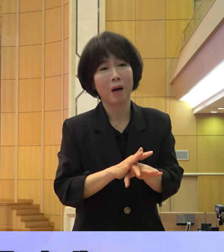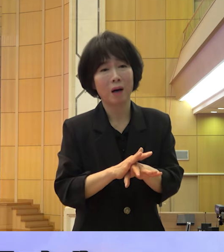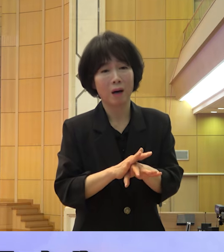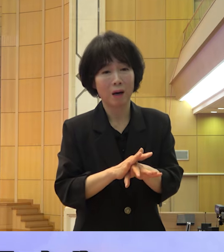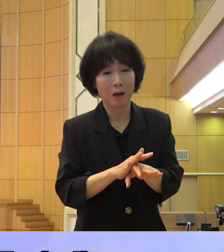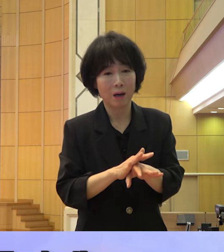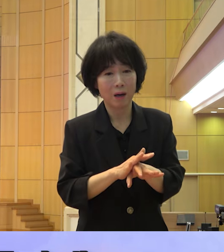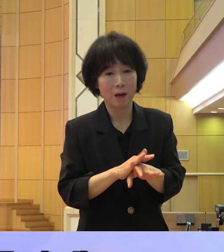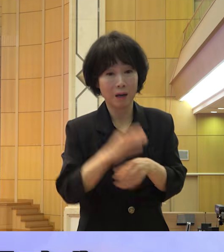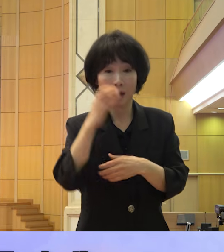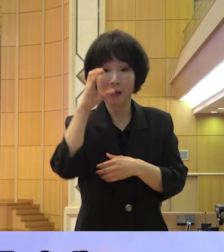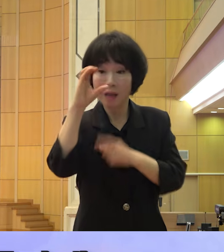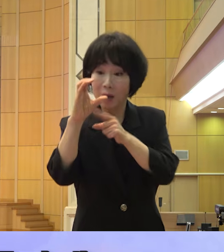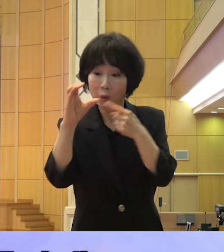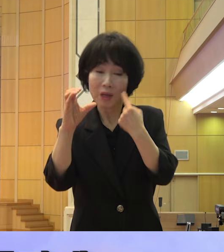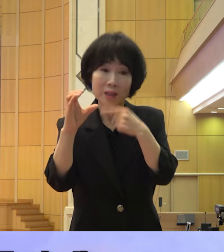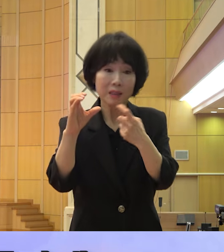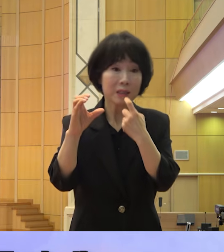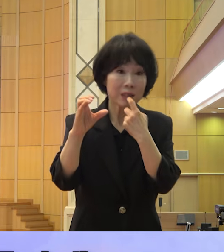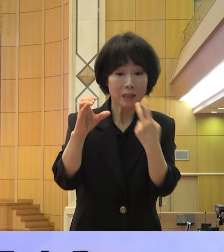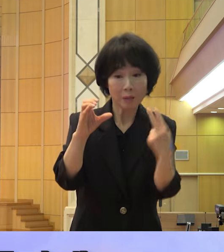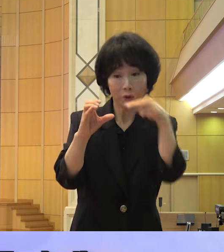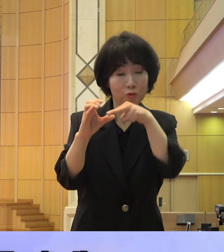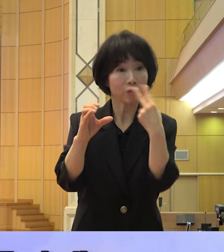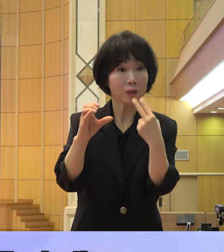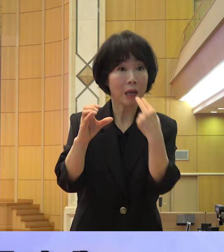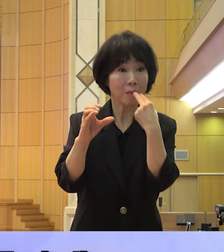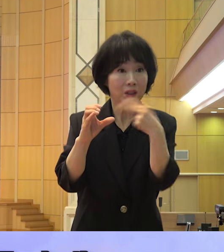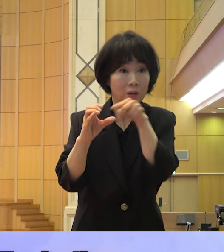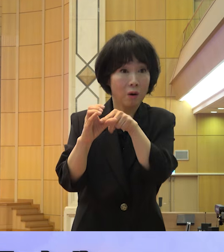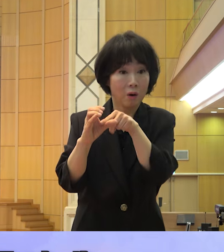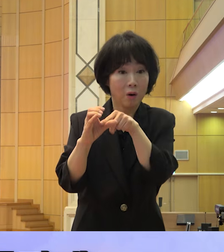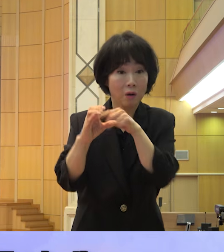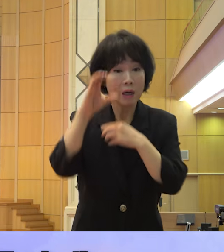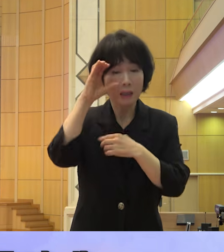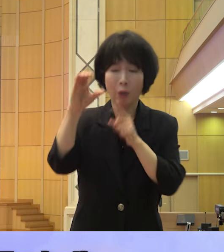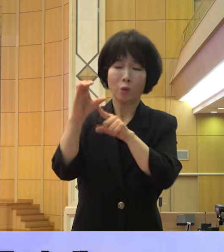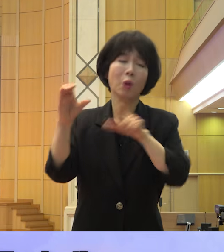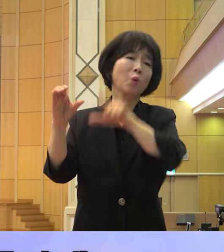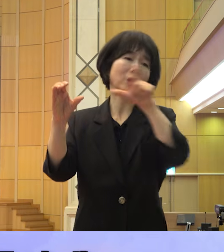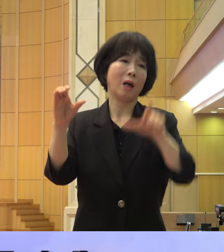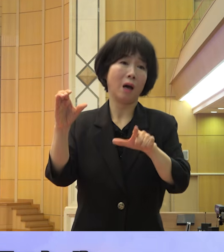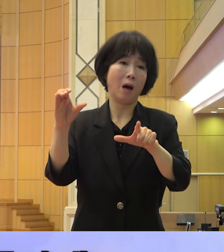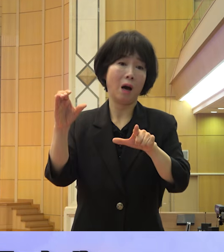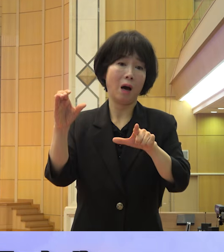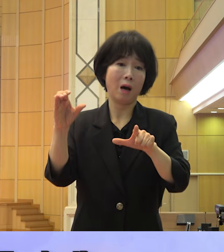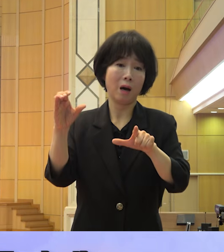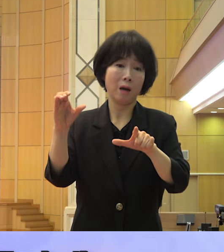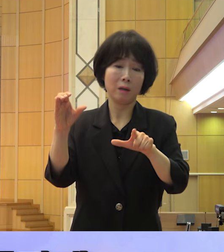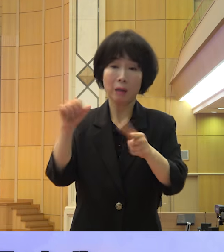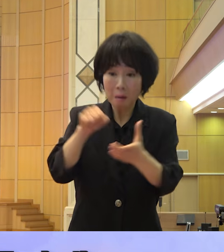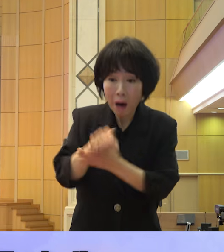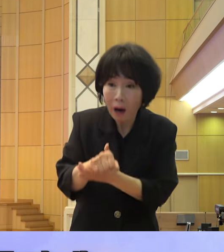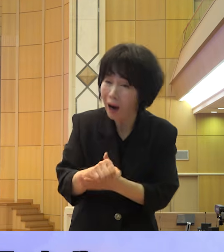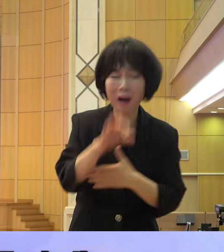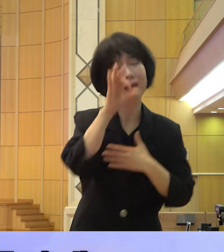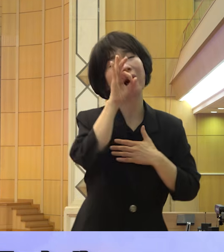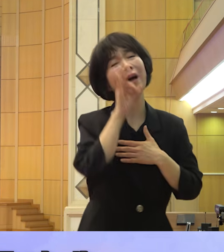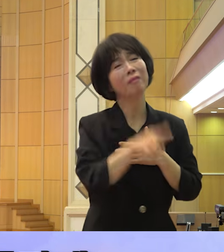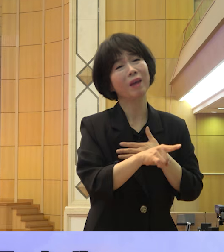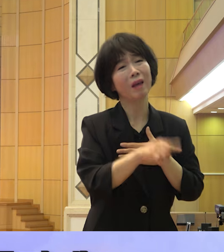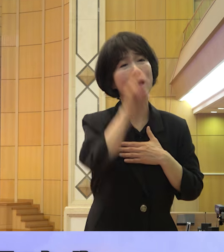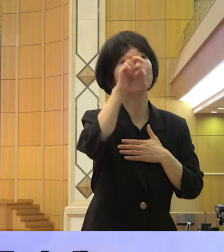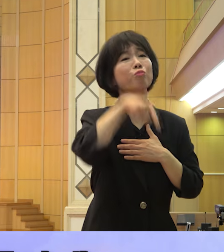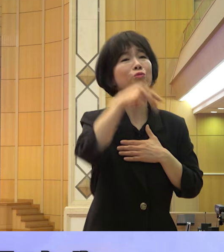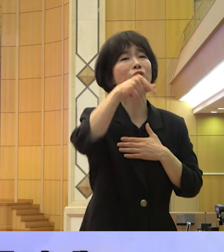속에 노란자 속에 생명체가 있는데 달걀로서 사는 생명체가 있고 달걀이 병아리로 태어나서 살